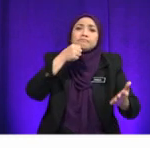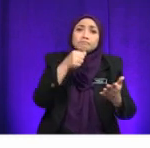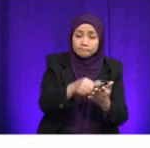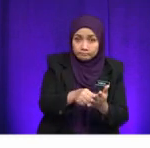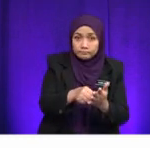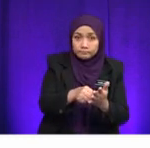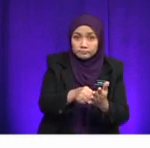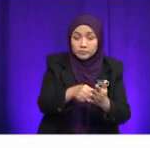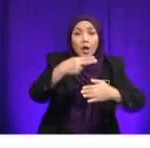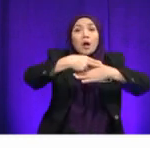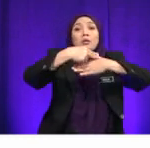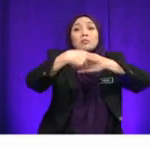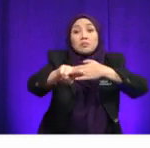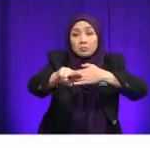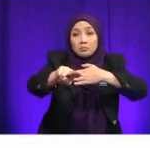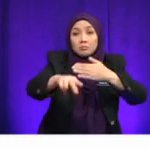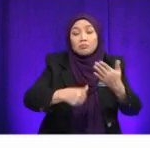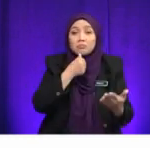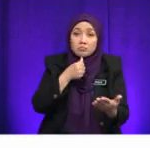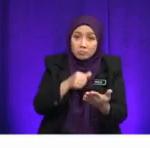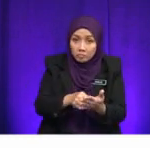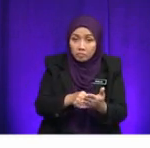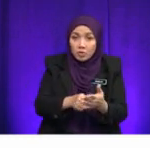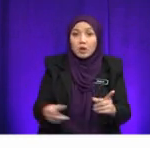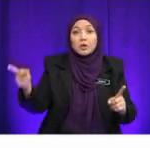London ini telah menghantar surat kepada kerajaan pimpinan